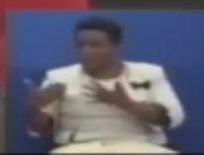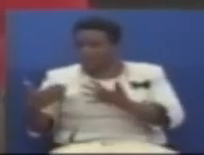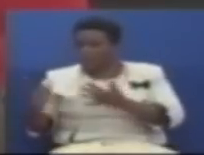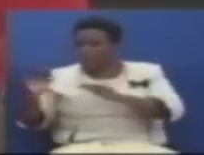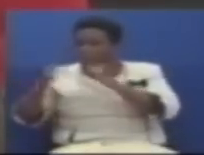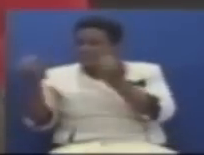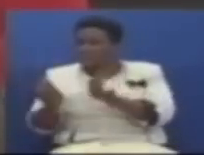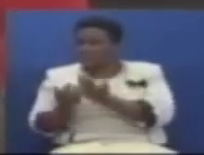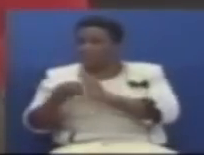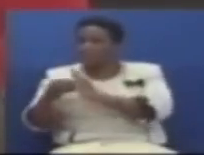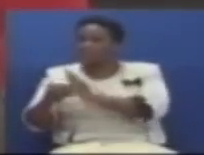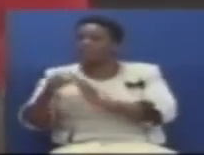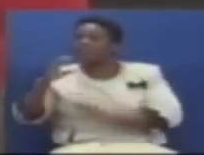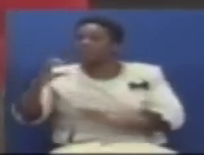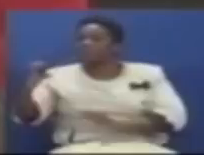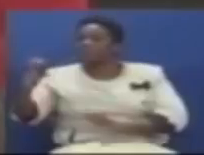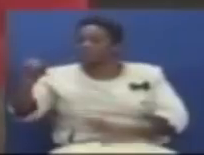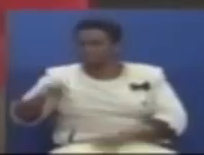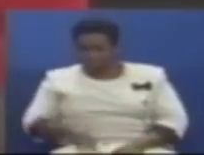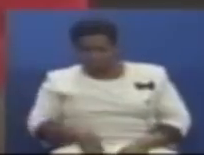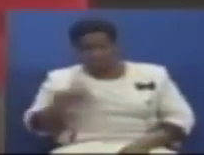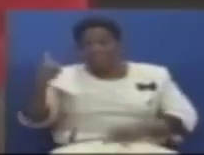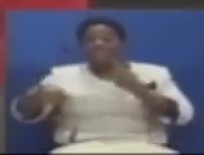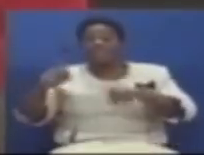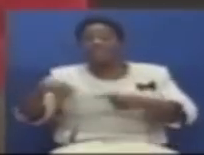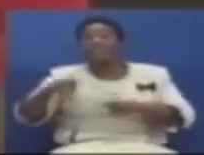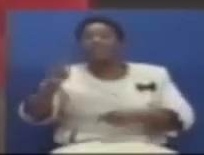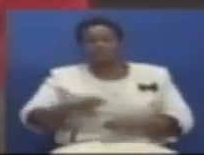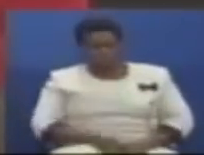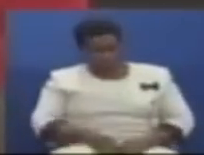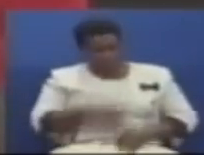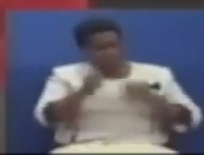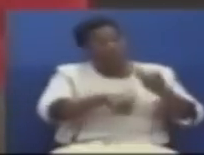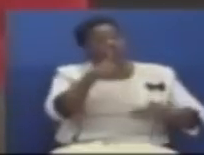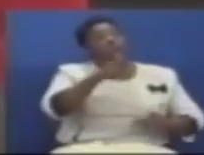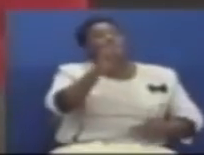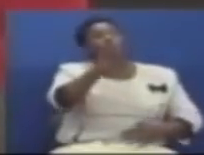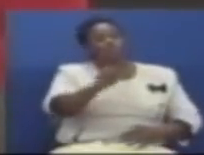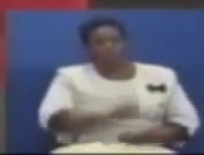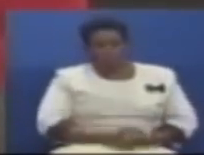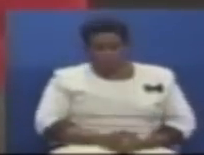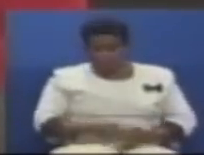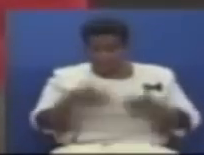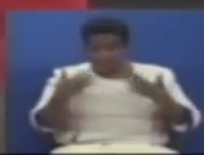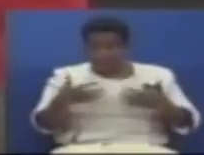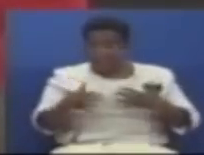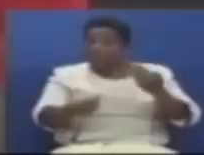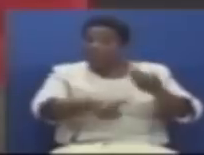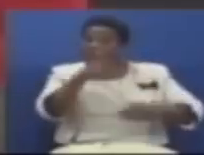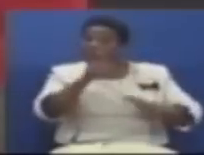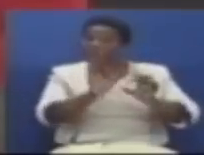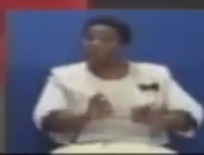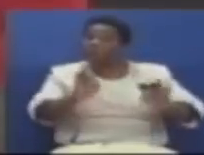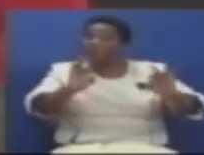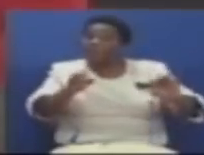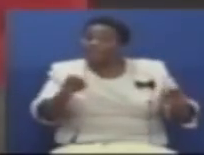CCM. Kwa hiyo siasa ipo. Na uongozi upo. Lakini uongozi bora